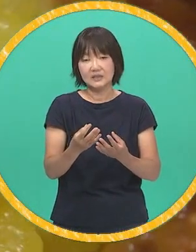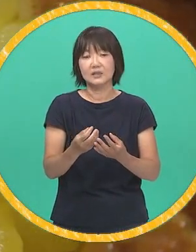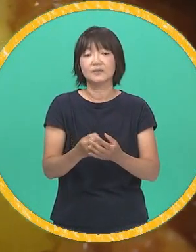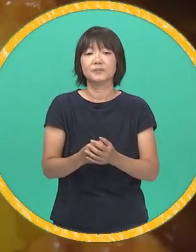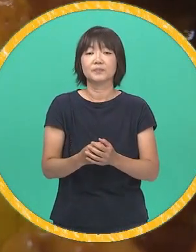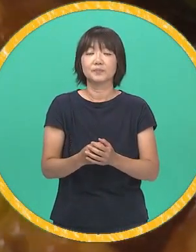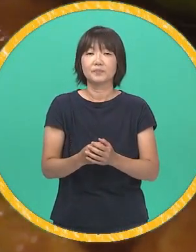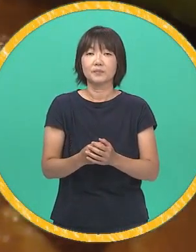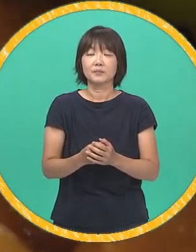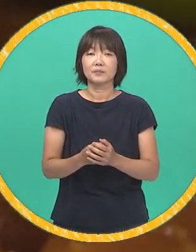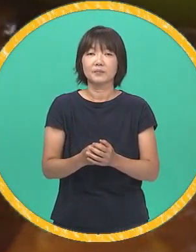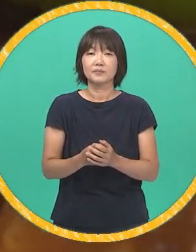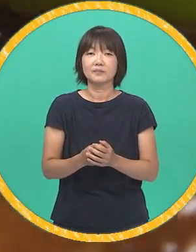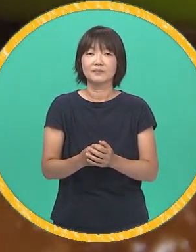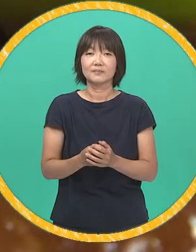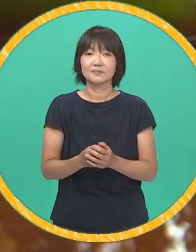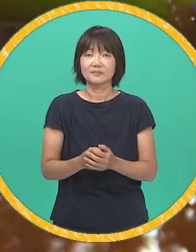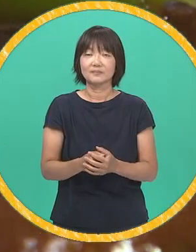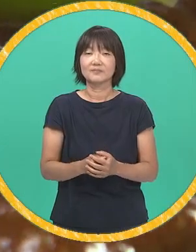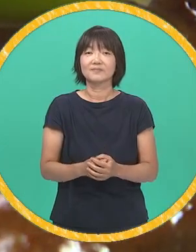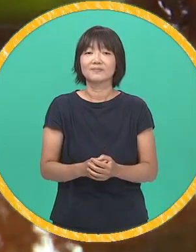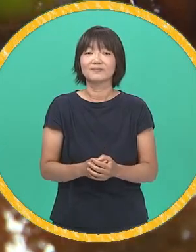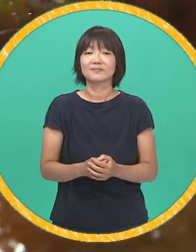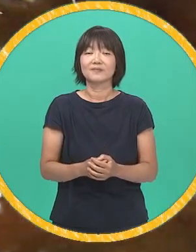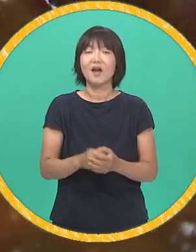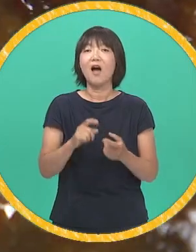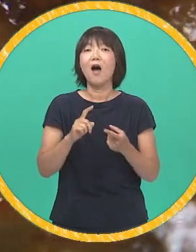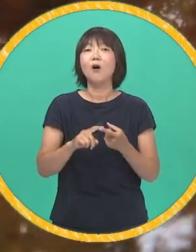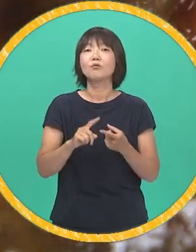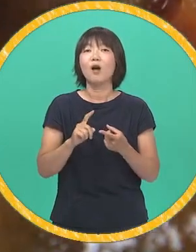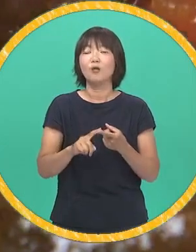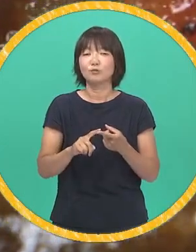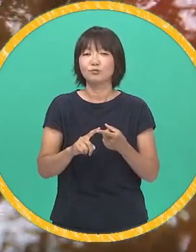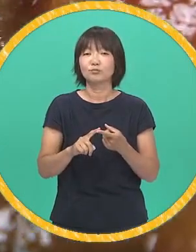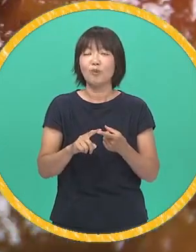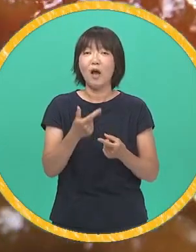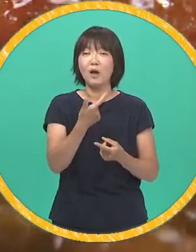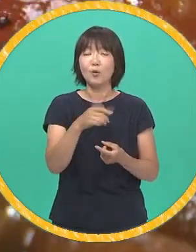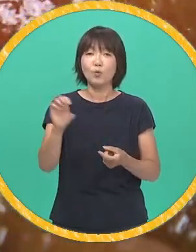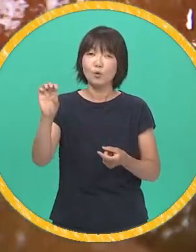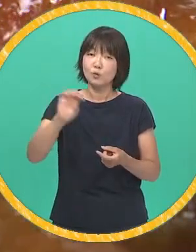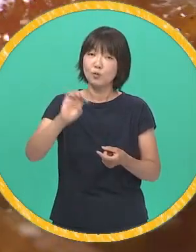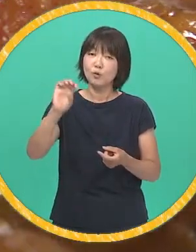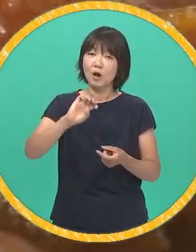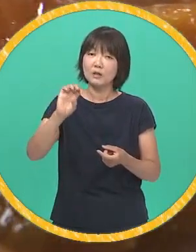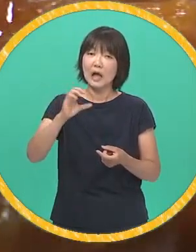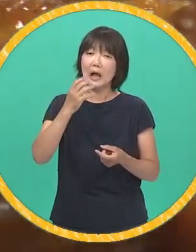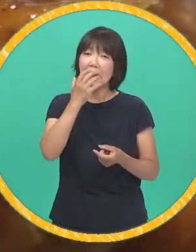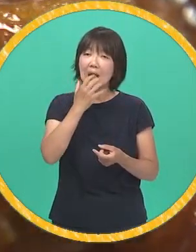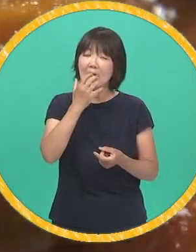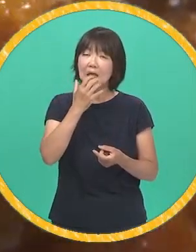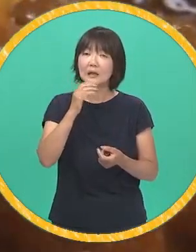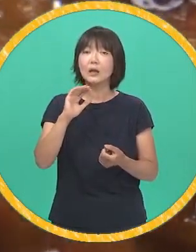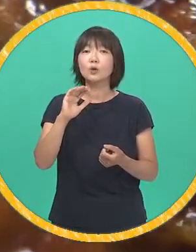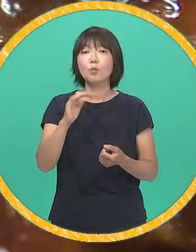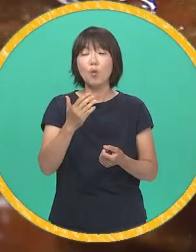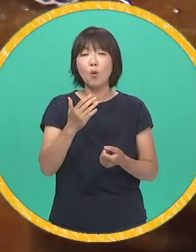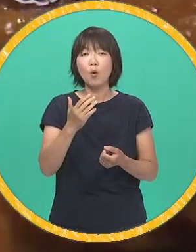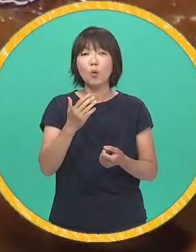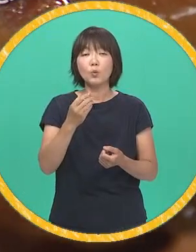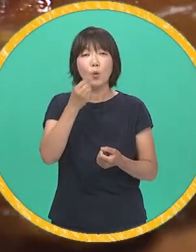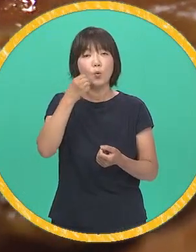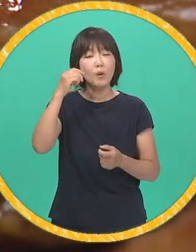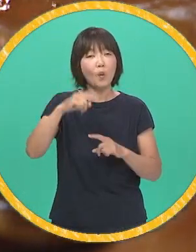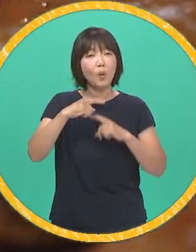すごくあの本当に言われないとわからないけれどもアフいろんな調味料が入ったからスパイシーだと思うんですけどなんか